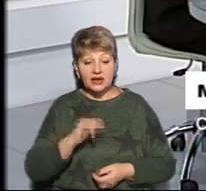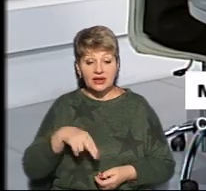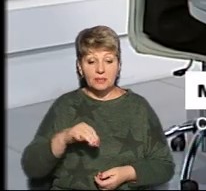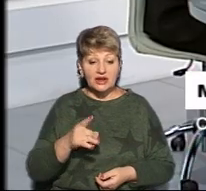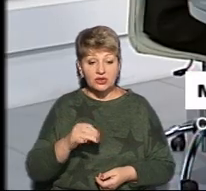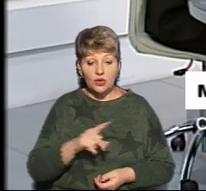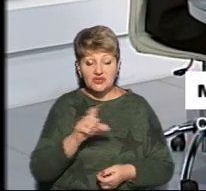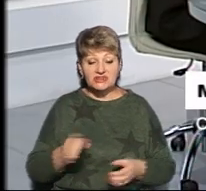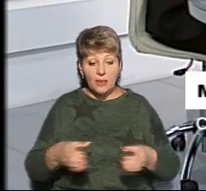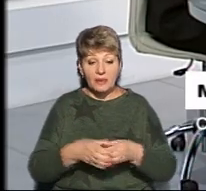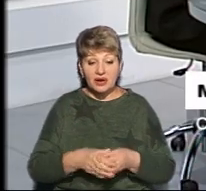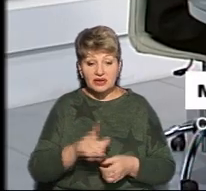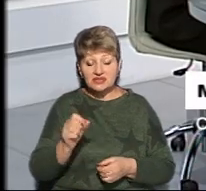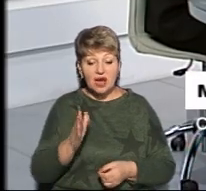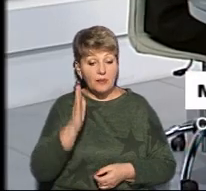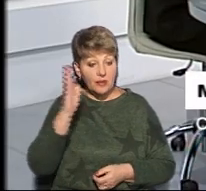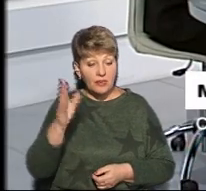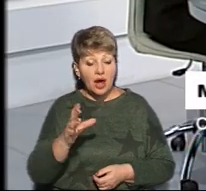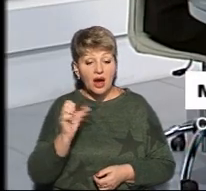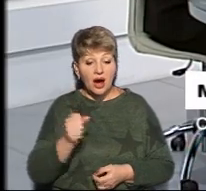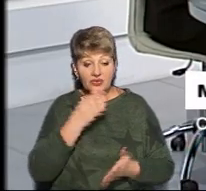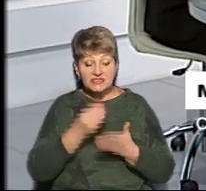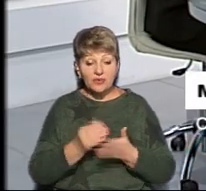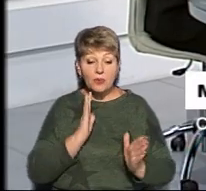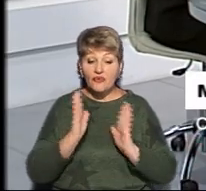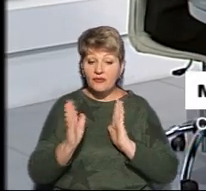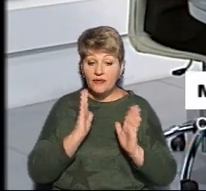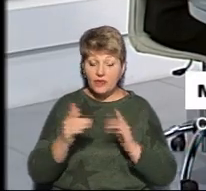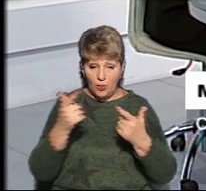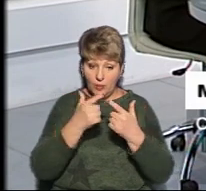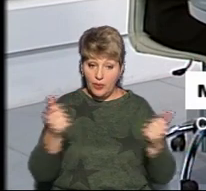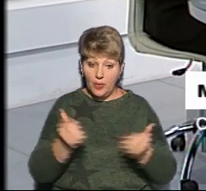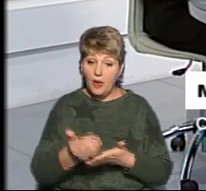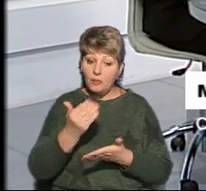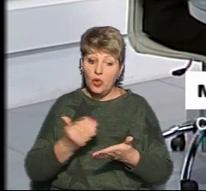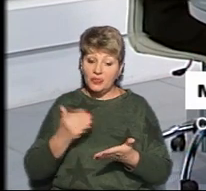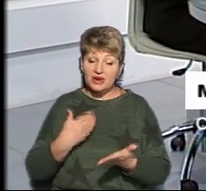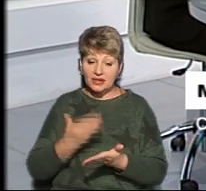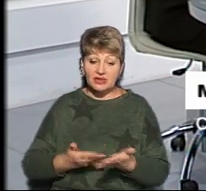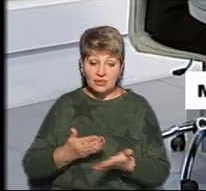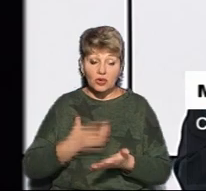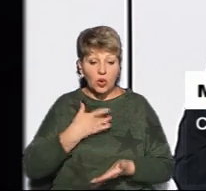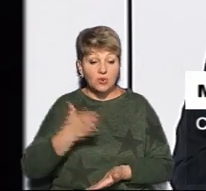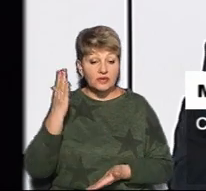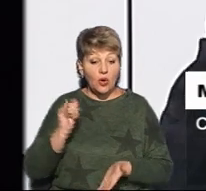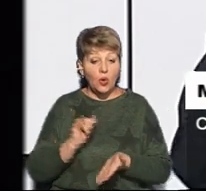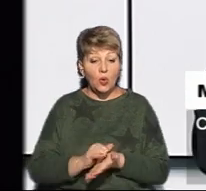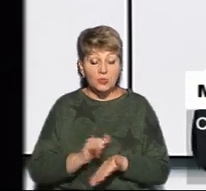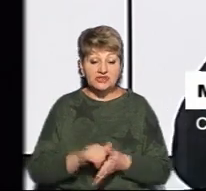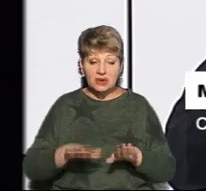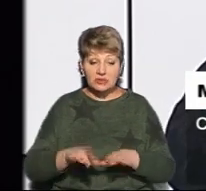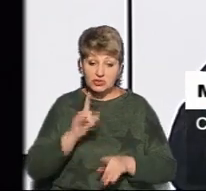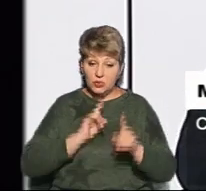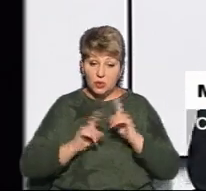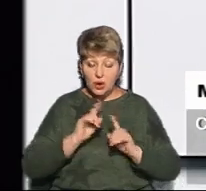майбутнє». А на своїй сторінці у Фейсбуці кандидатка в депутати Ольга Скус оприлюднила попередні дані голосування за депутатів в Уманську міську раду.